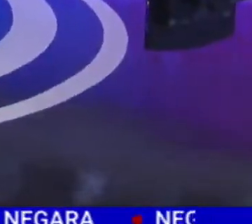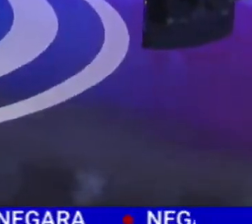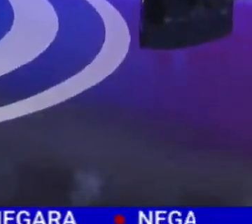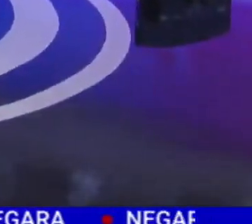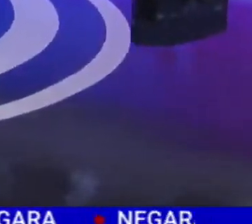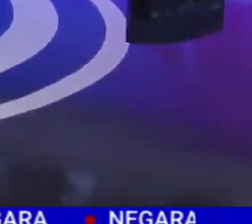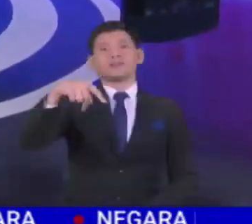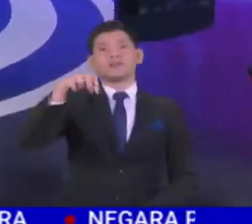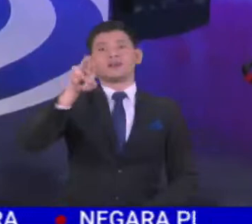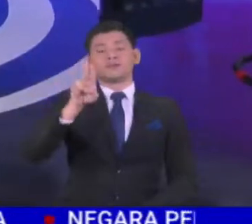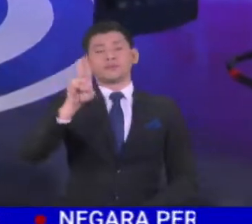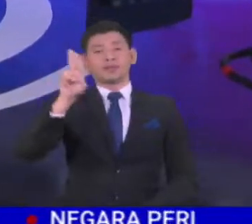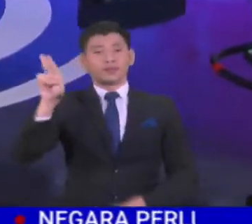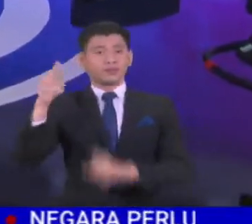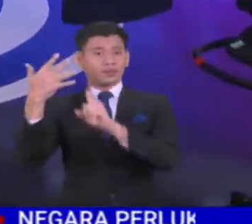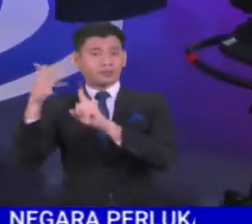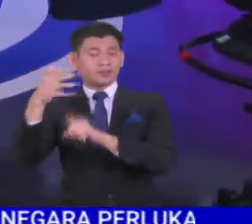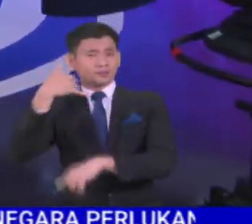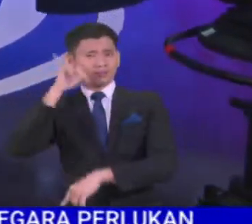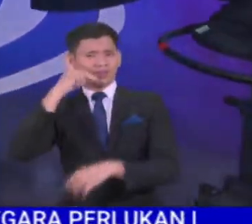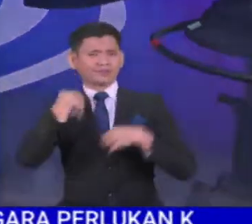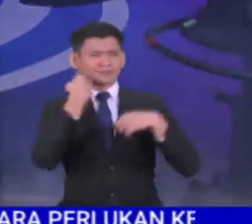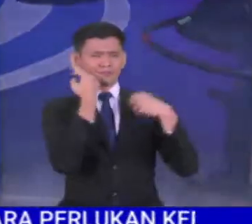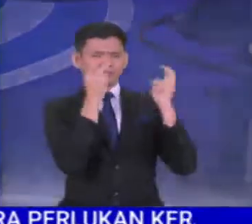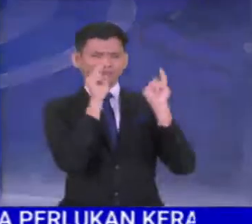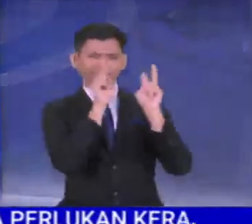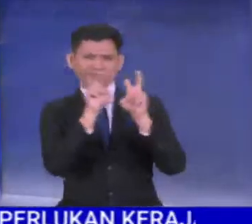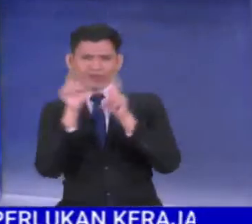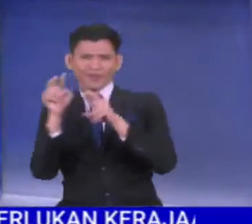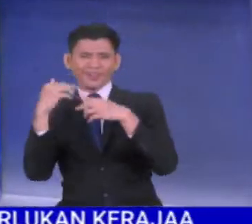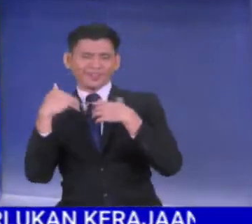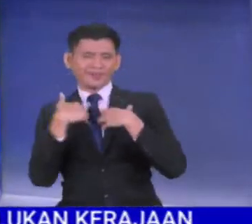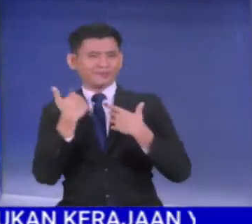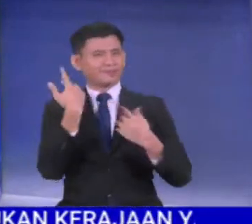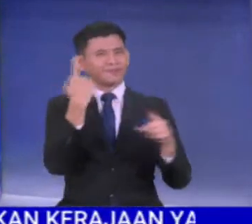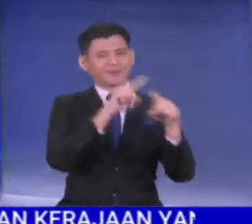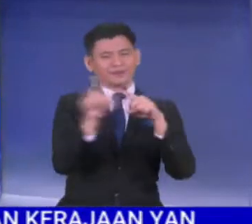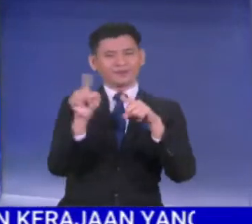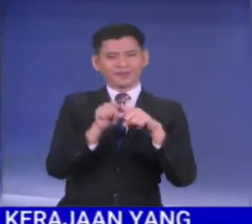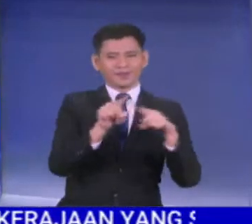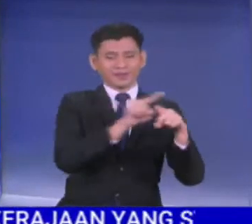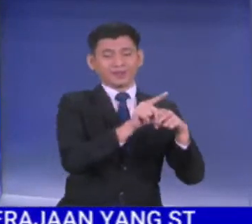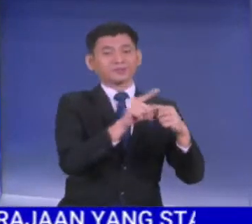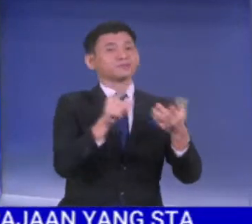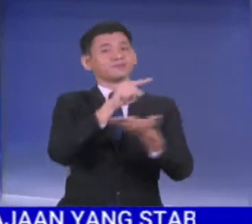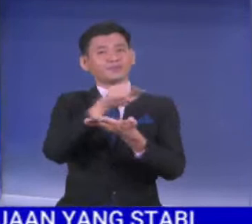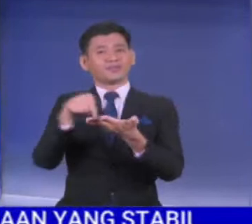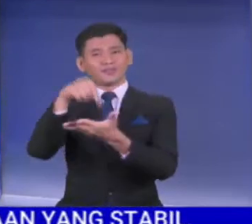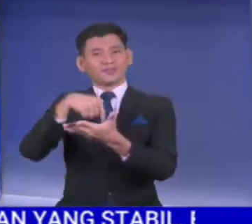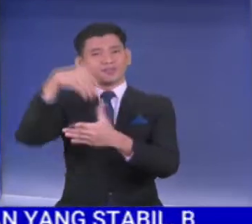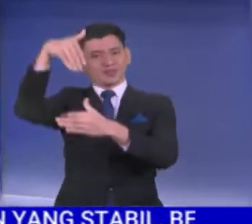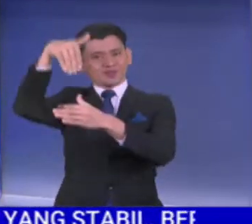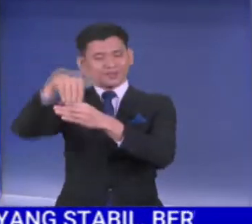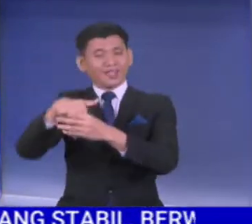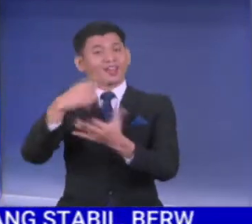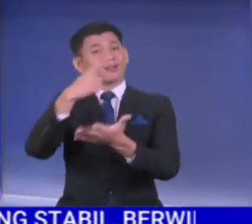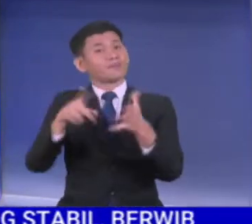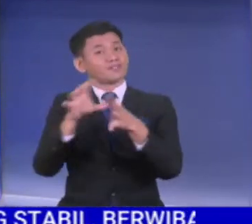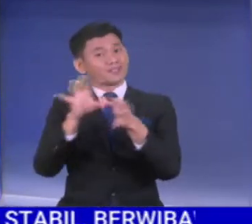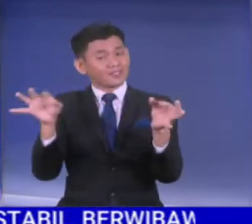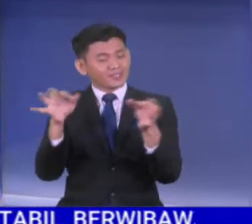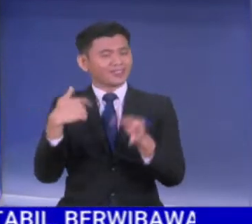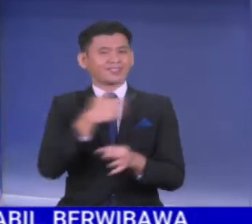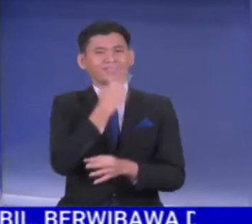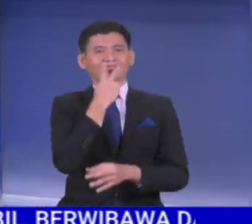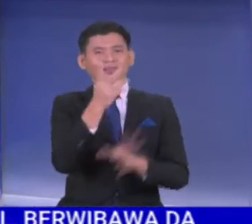Baik, PRU ke-15 semalam menyaksikan pelbagai perkara menarik, terutamanya gelagat para pengundi. Ya, apa kisahnya? Kita saksikan